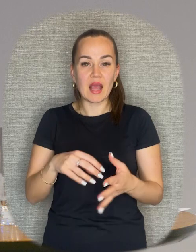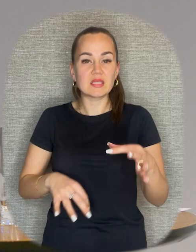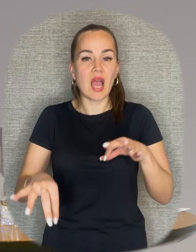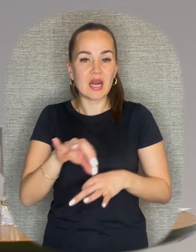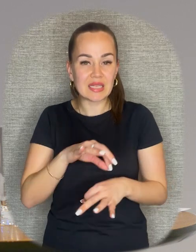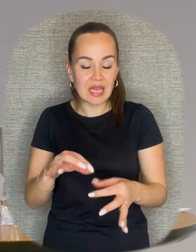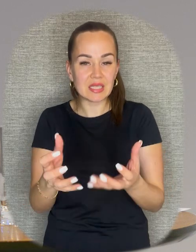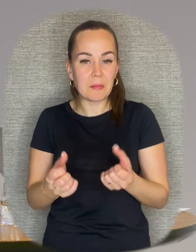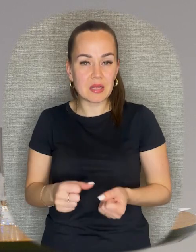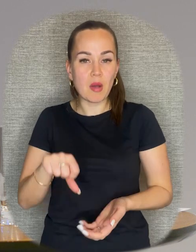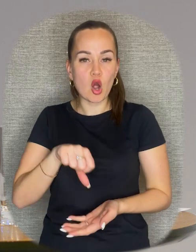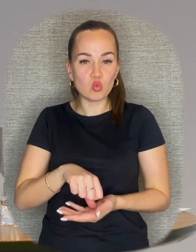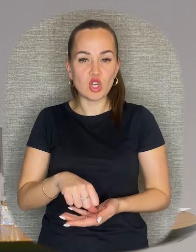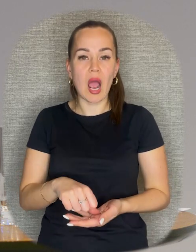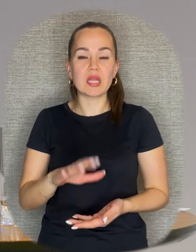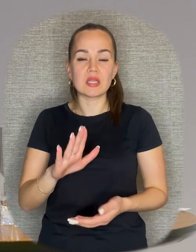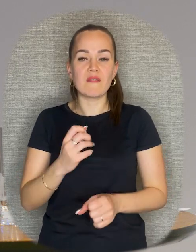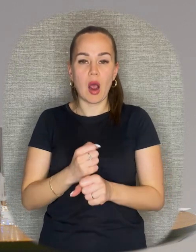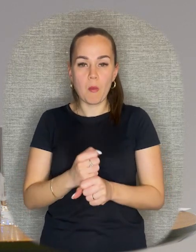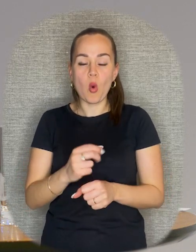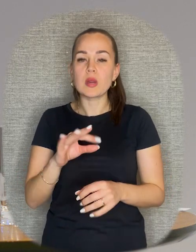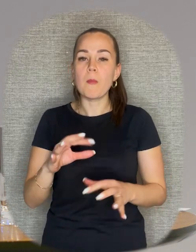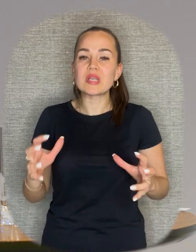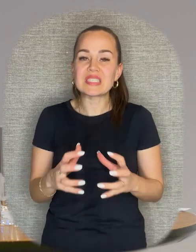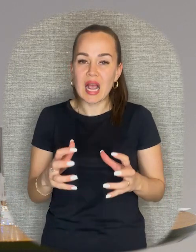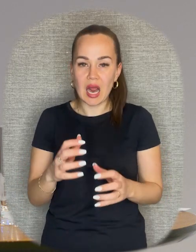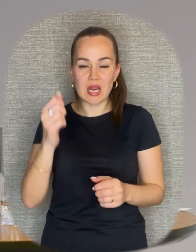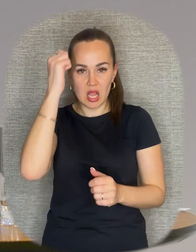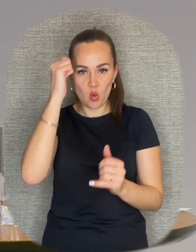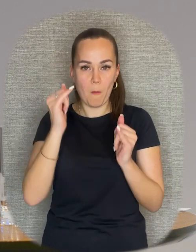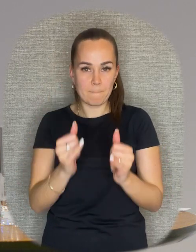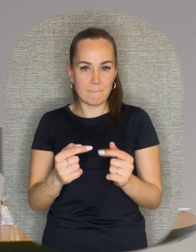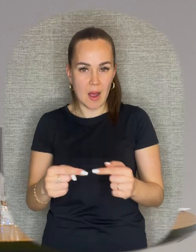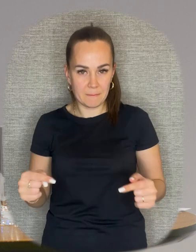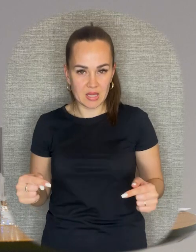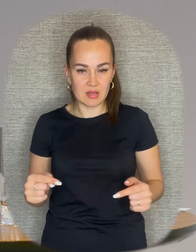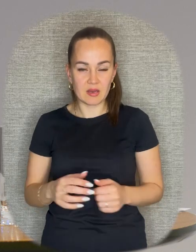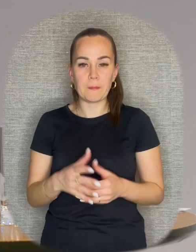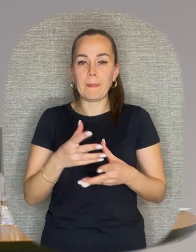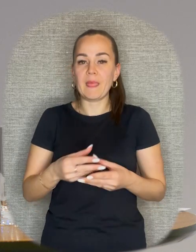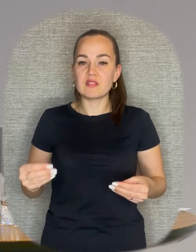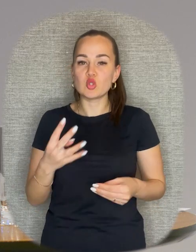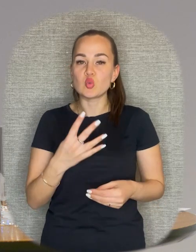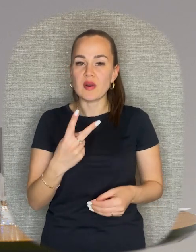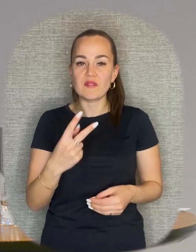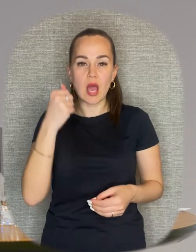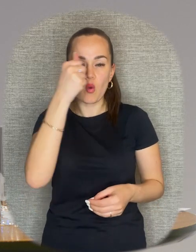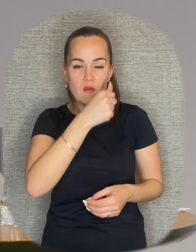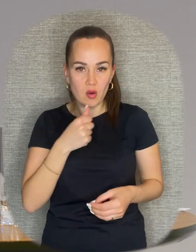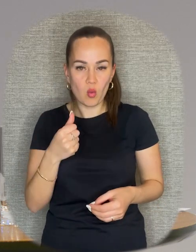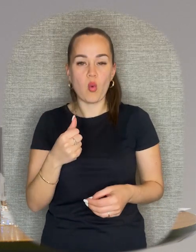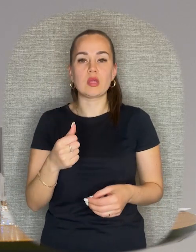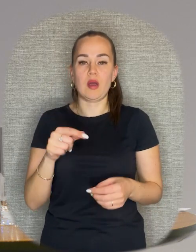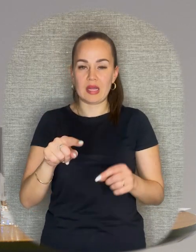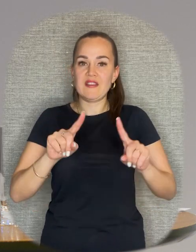Ленинградские архитекторы принимали участие в работе по сохранению памятников а уже с весны сорок